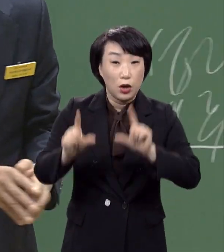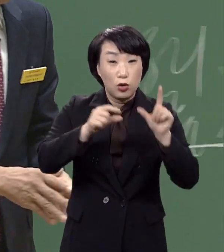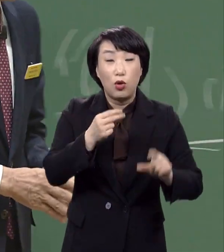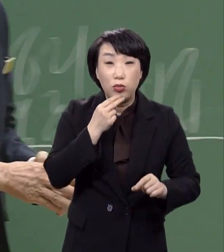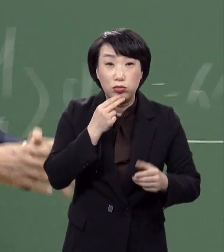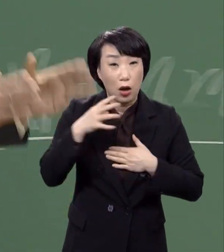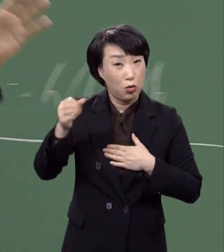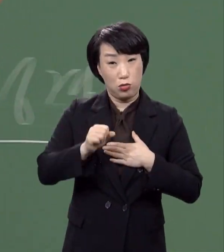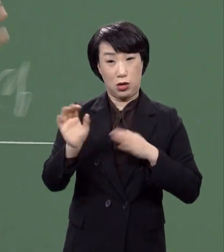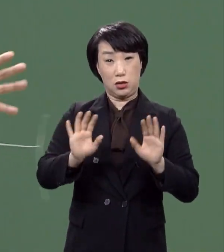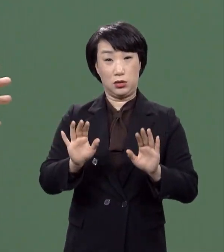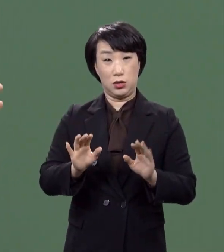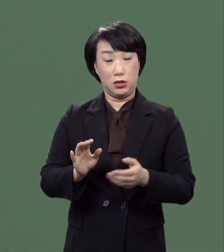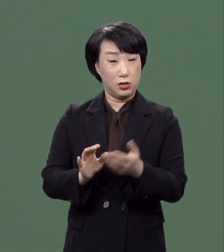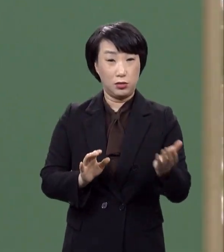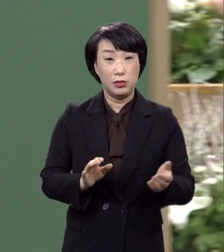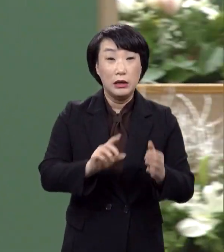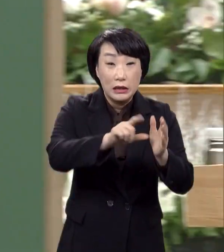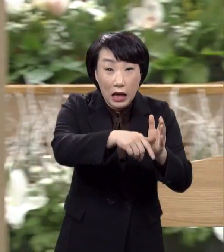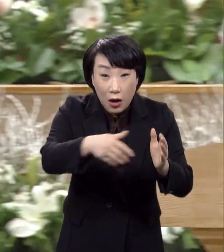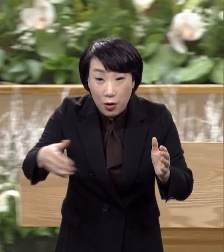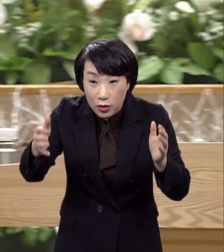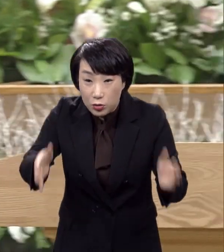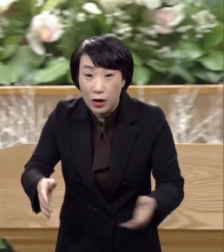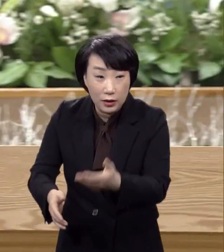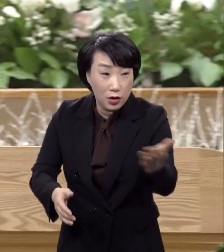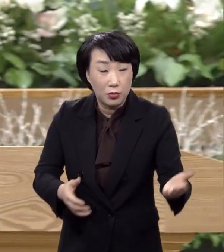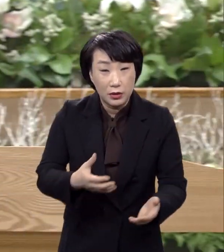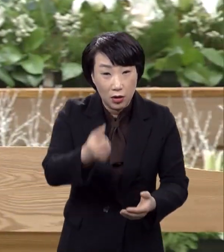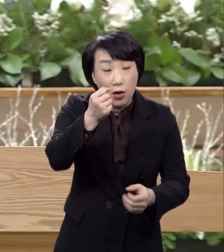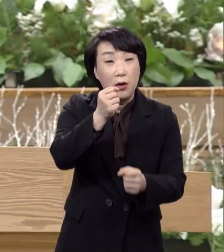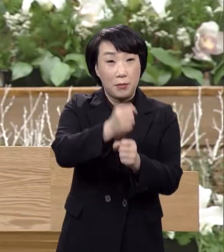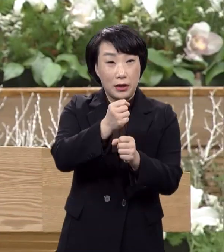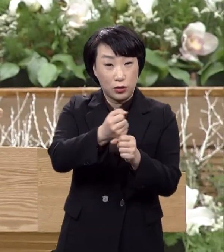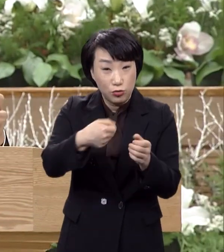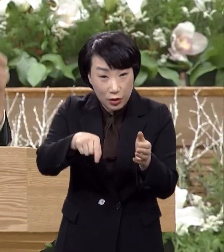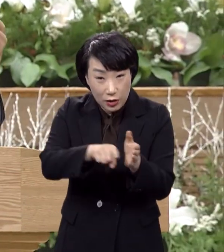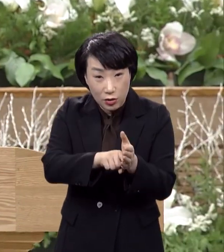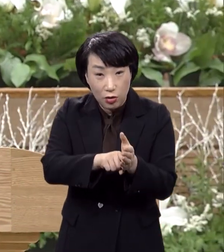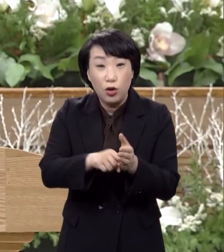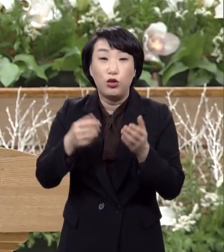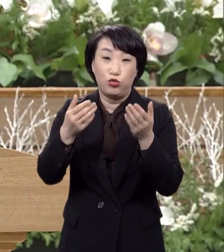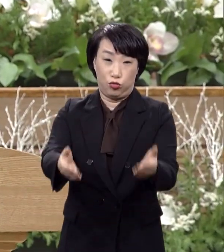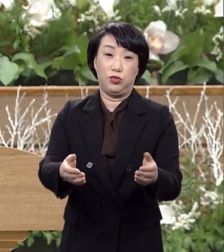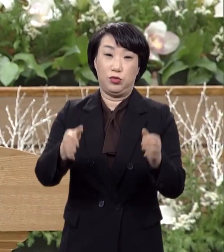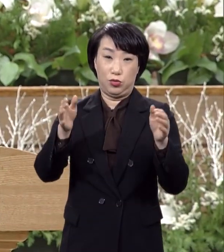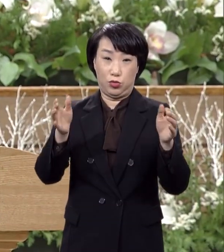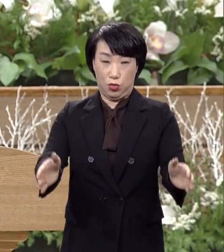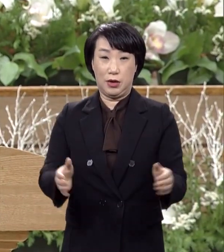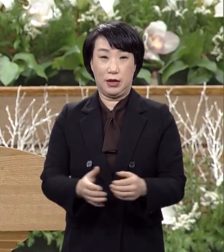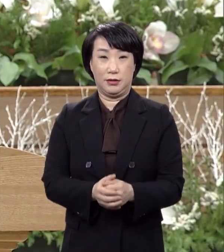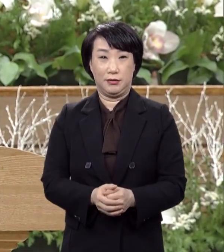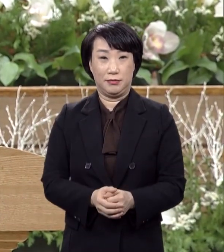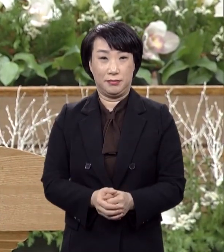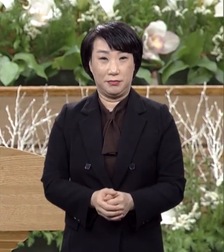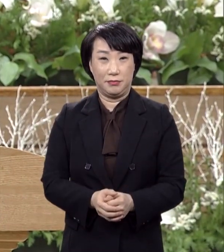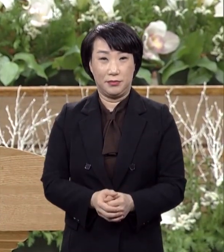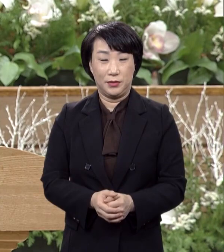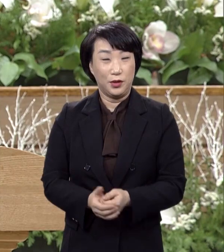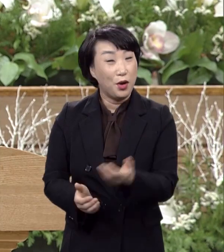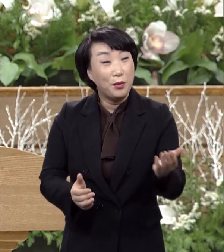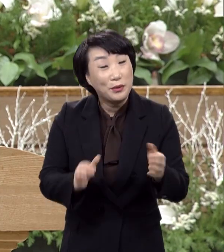아니잖아요. 이 세월은 여러분의 것을 만들려고 주신 세월이다.